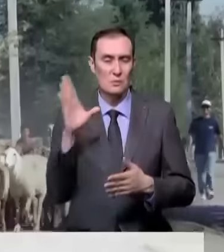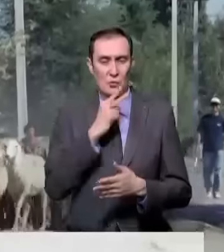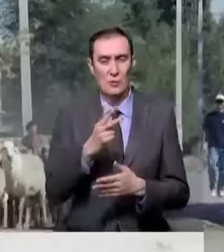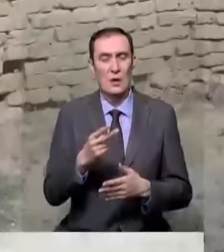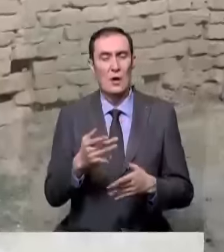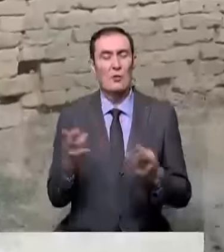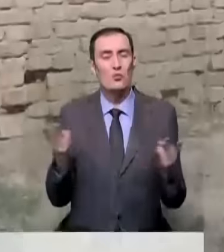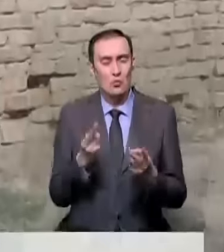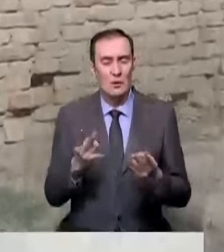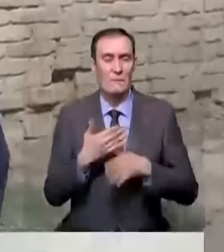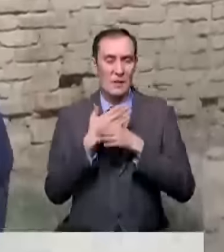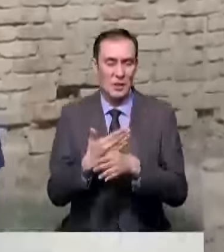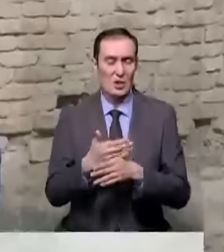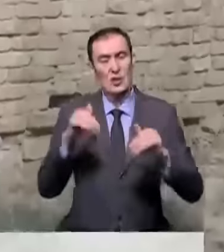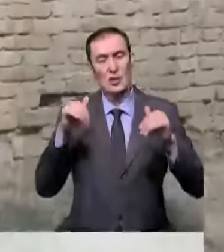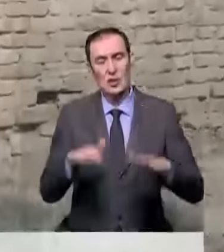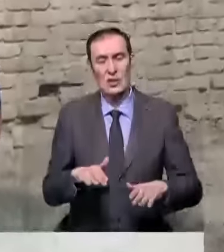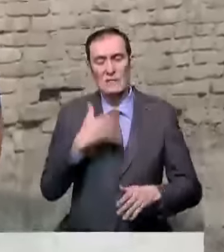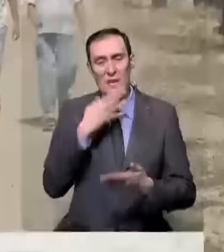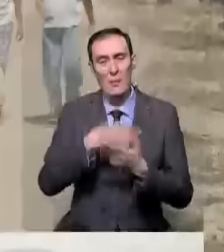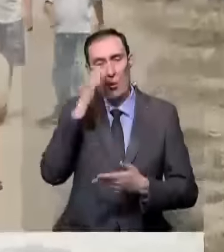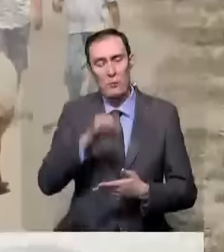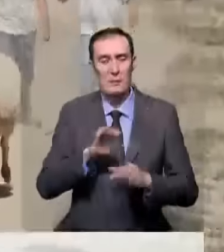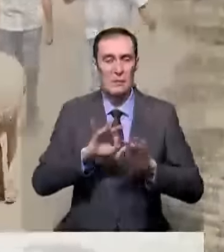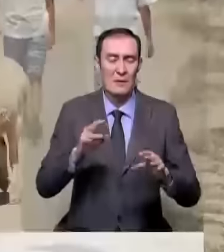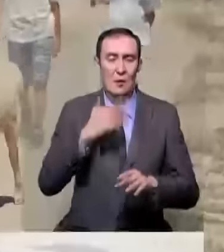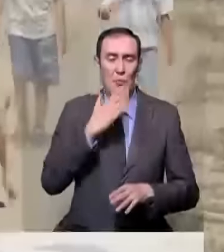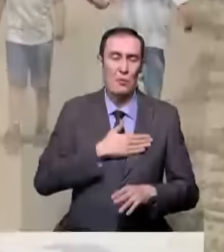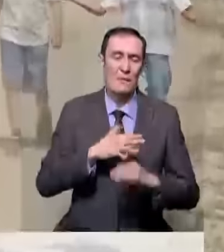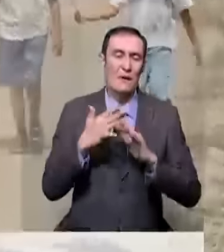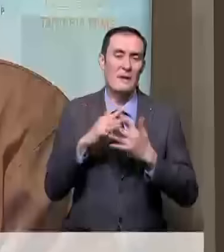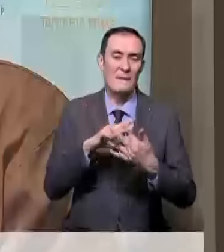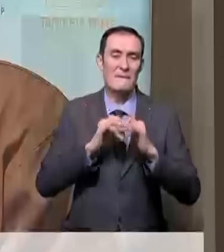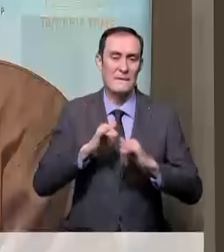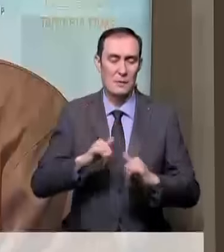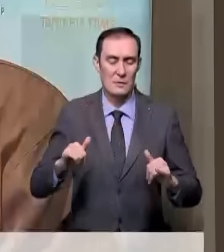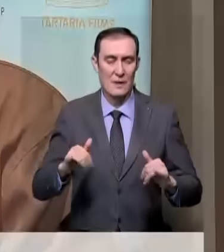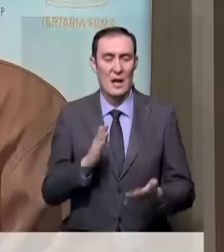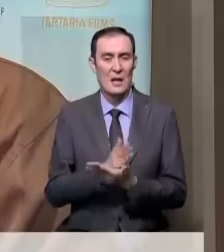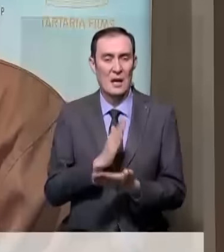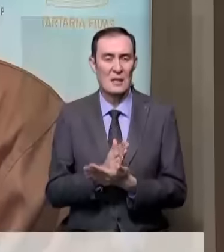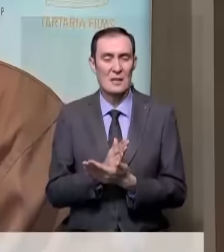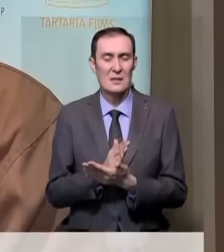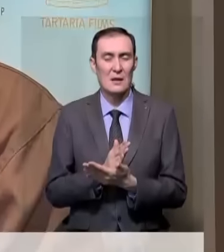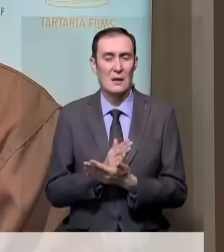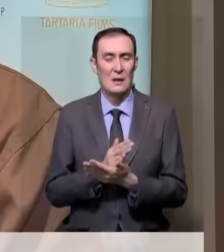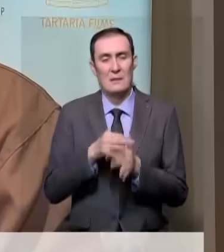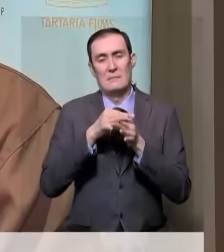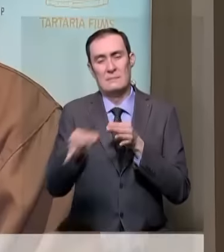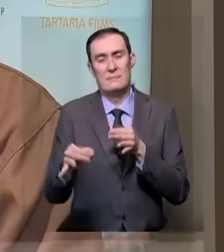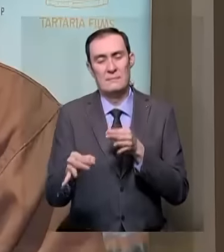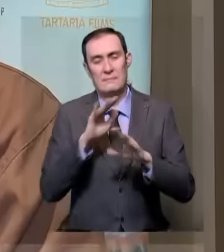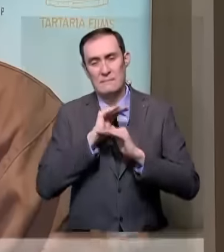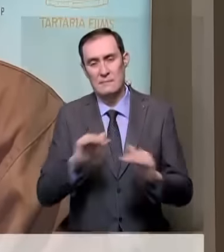что отрасль нуждается в поддержке, он решил поделиться знаниями и воспитать любовь к фермерству. Находясь в глухой степи, возникла